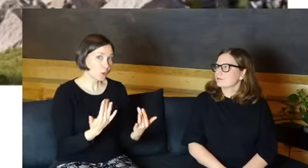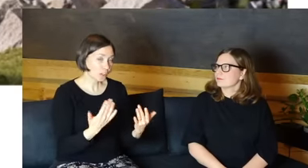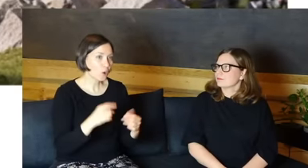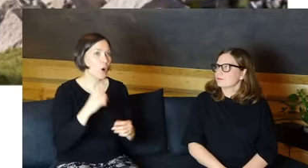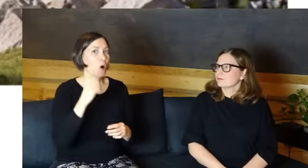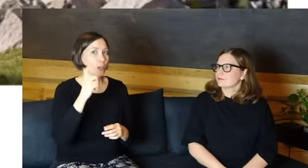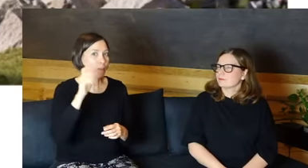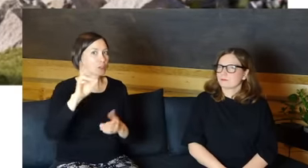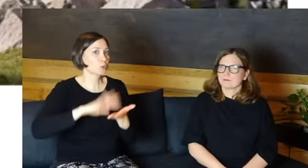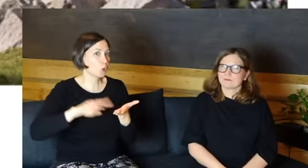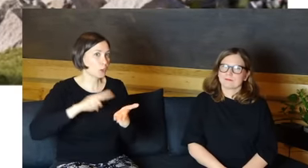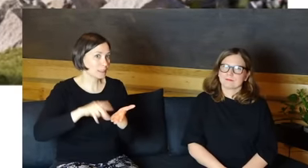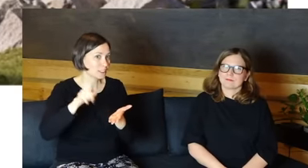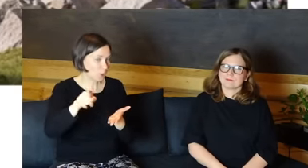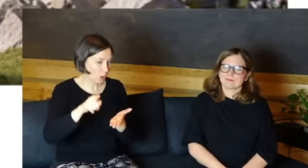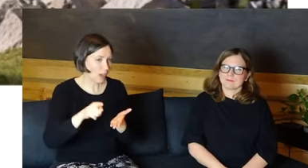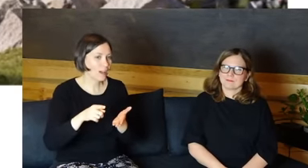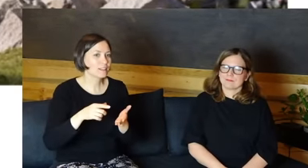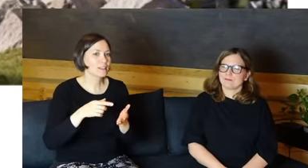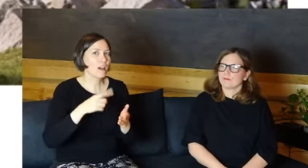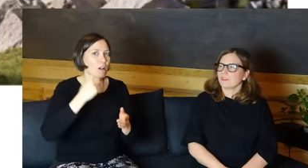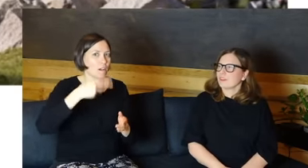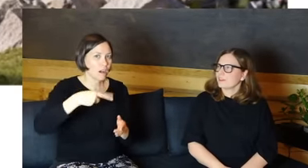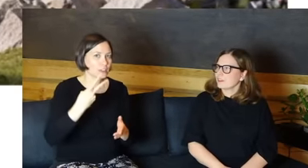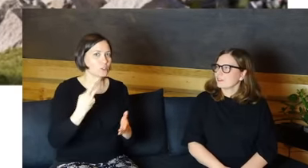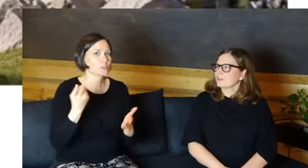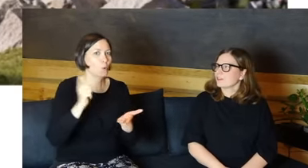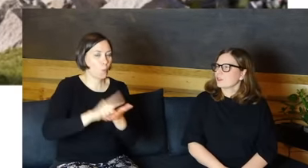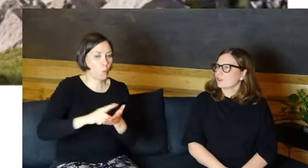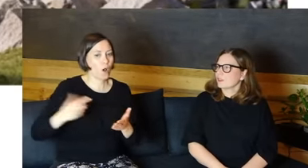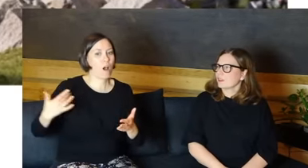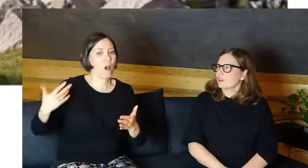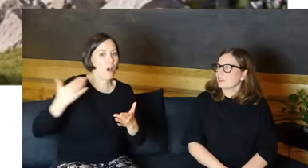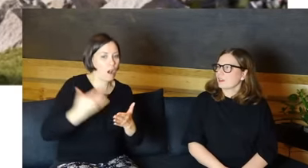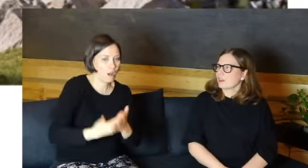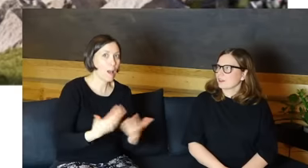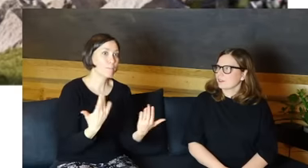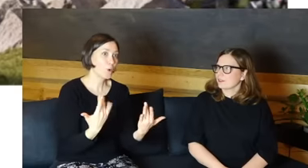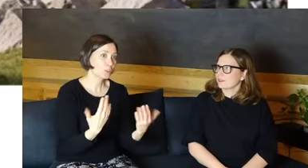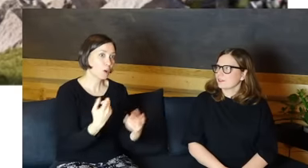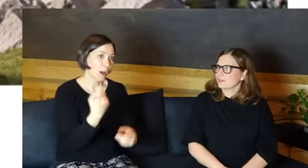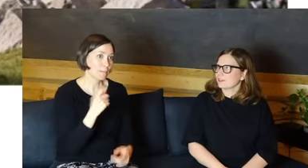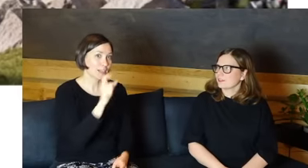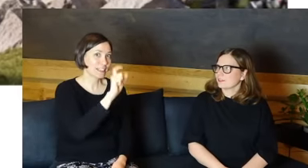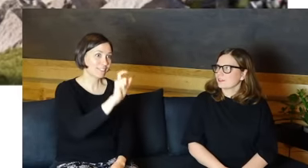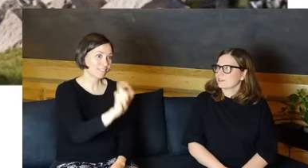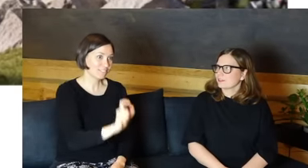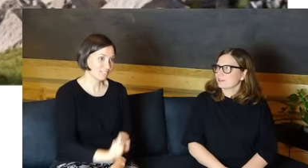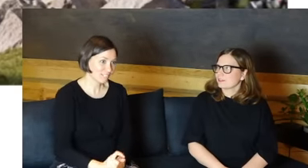Orimattilan toimistolla viimeisen 12 kuukauden aikana?